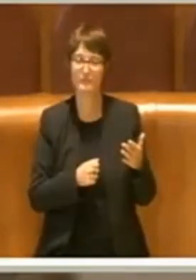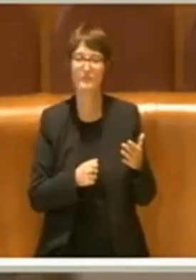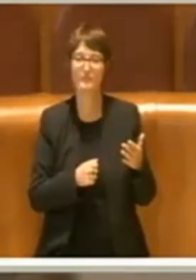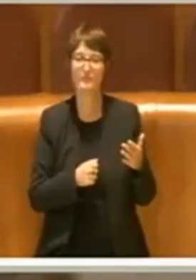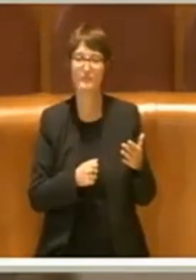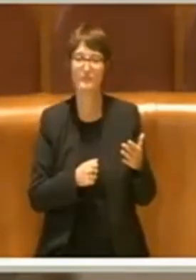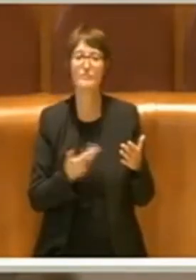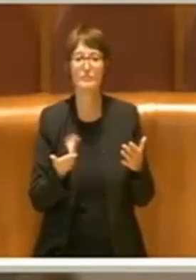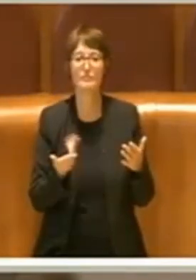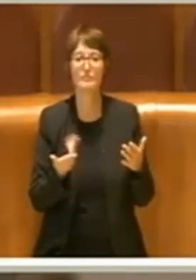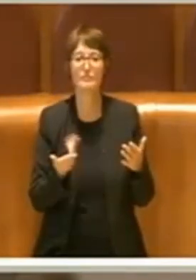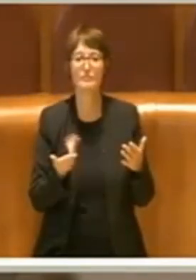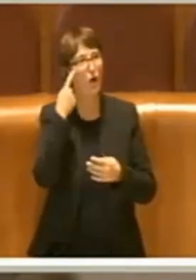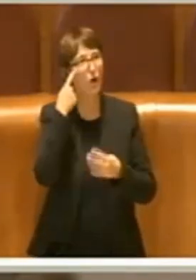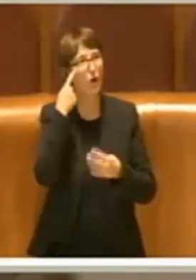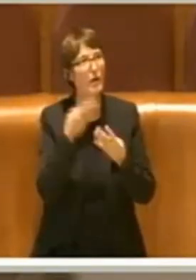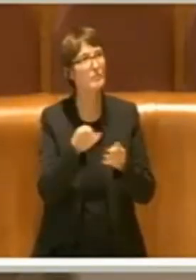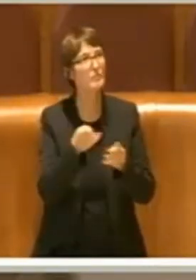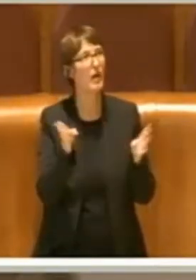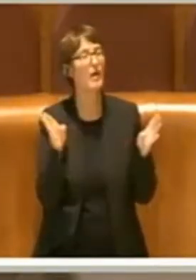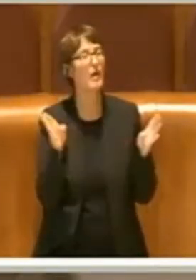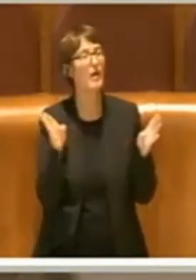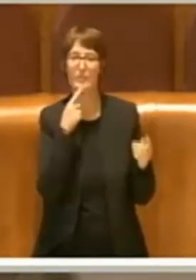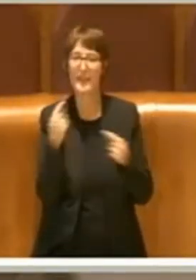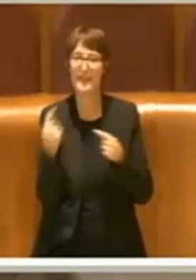ampliano un pochino il dibattito.